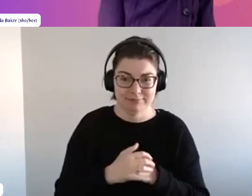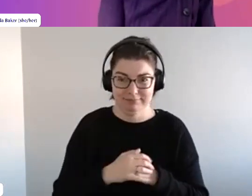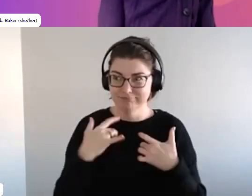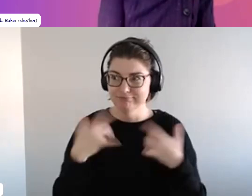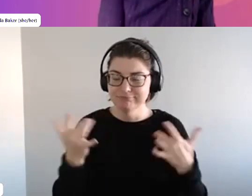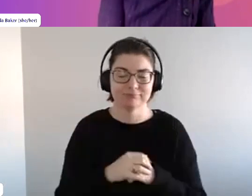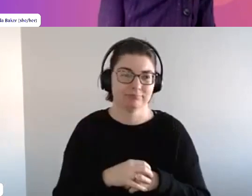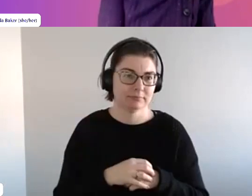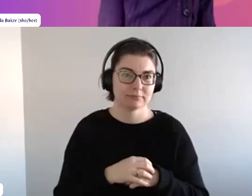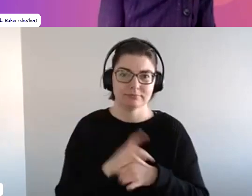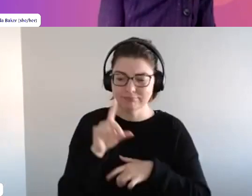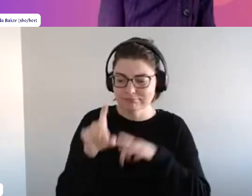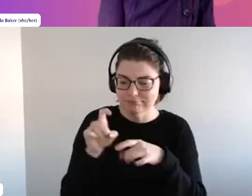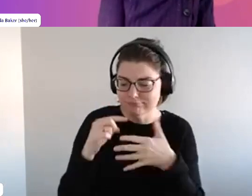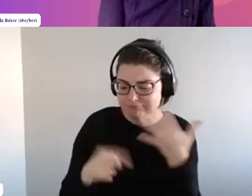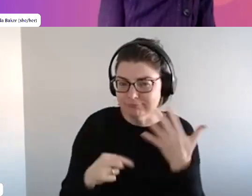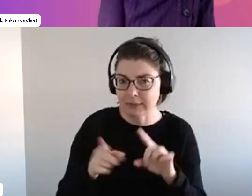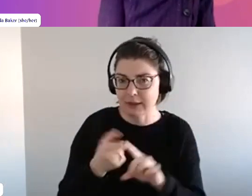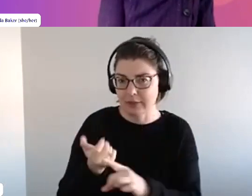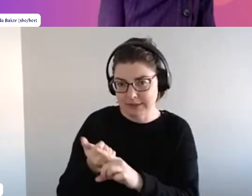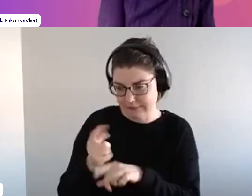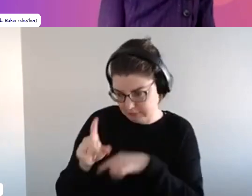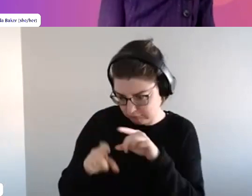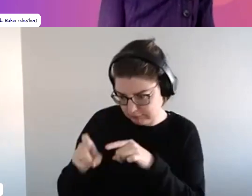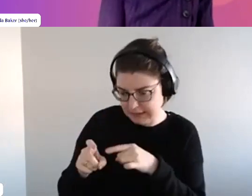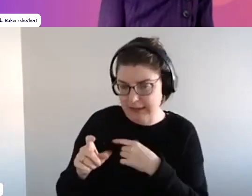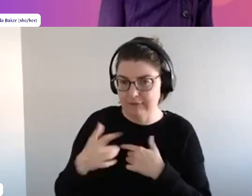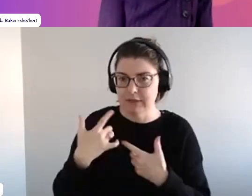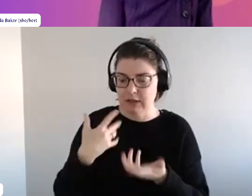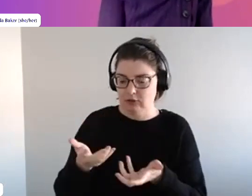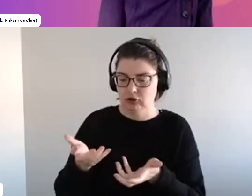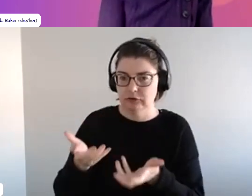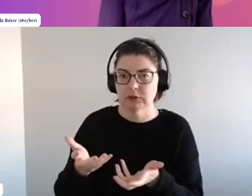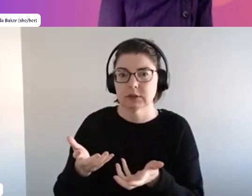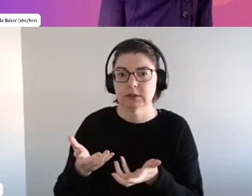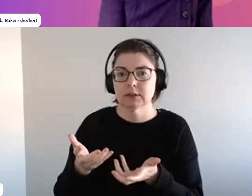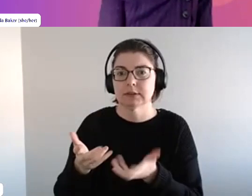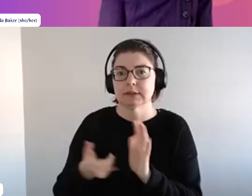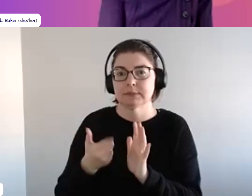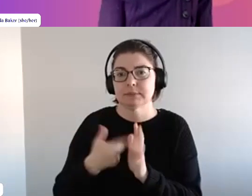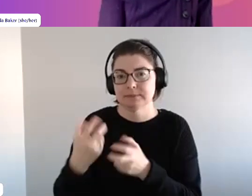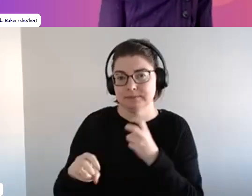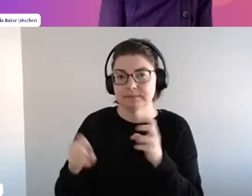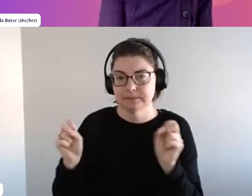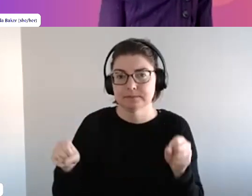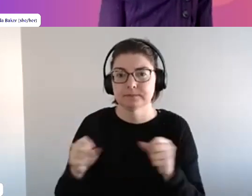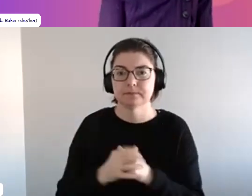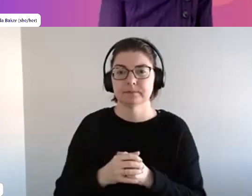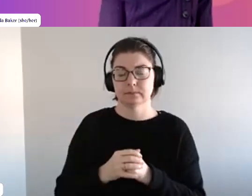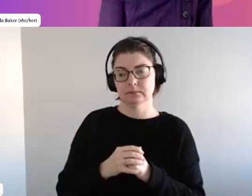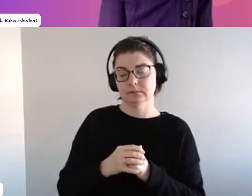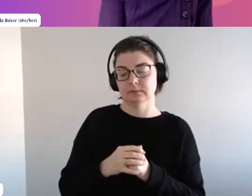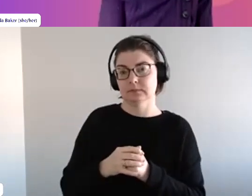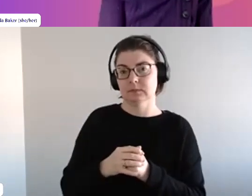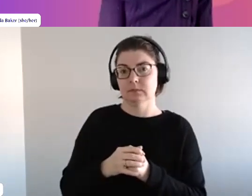fée des dents alors je peux leur demander tout ce genre de choses et je sais que la